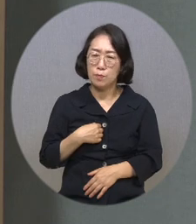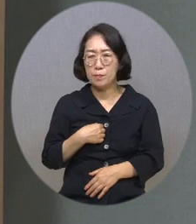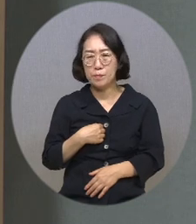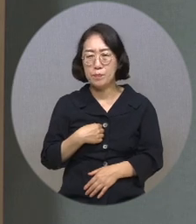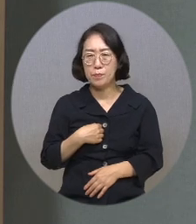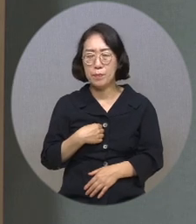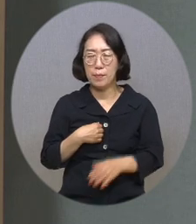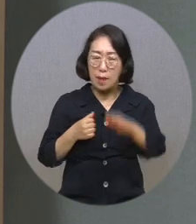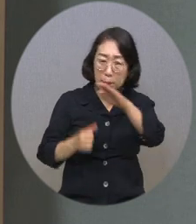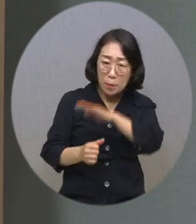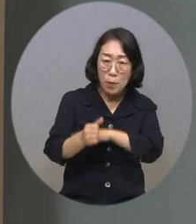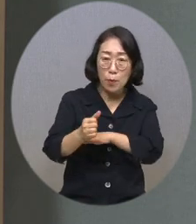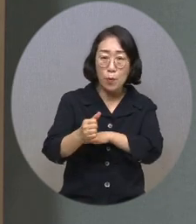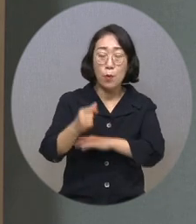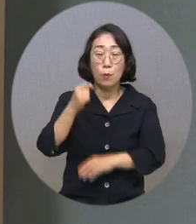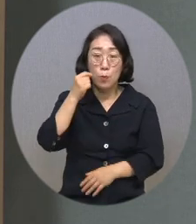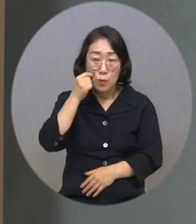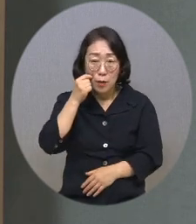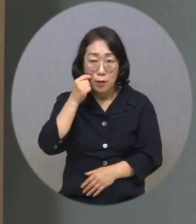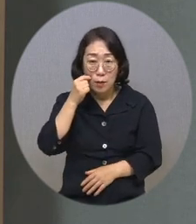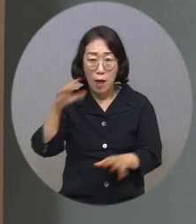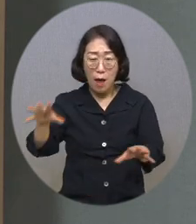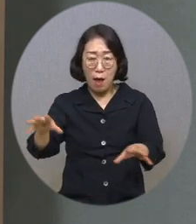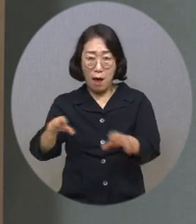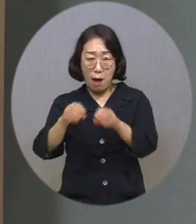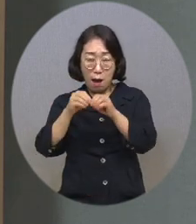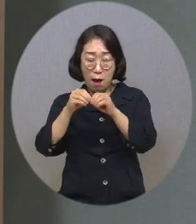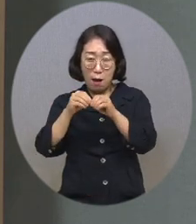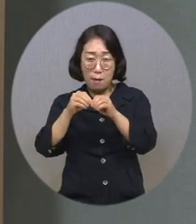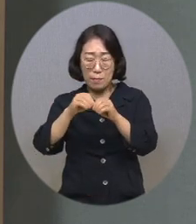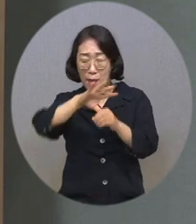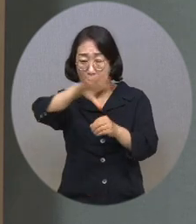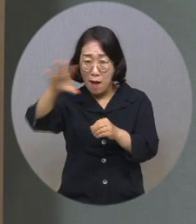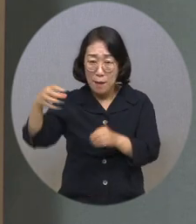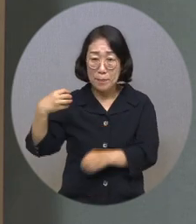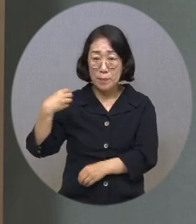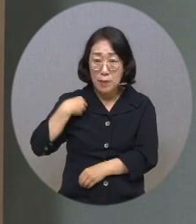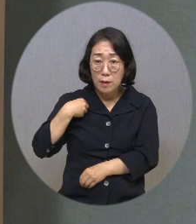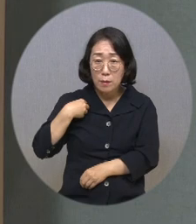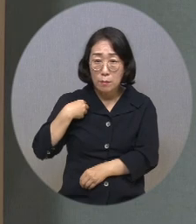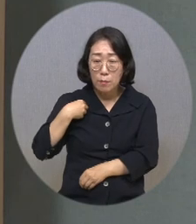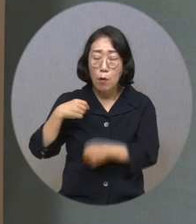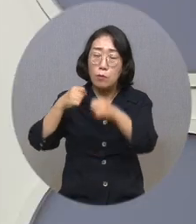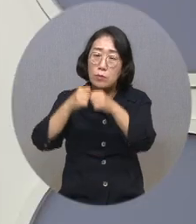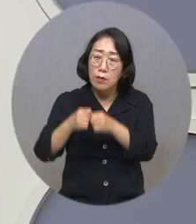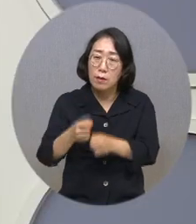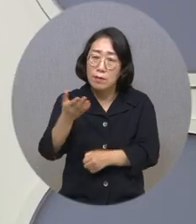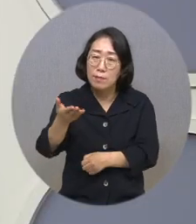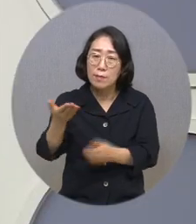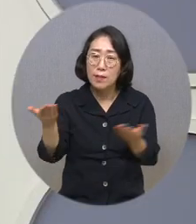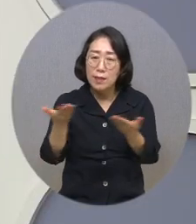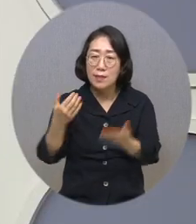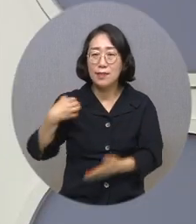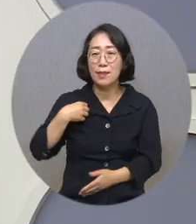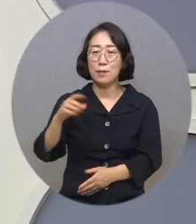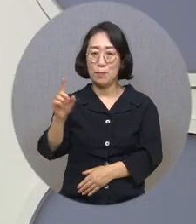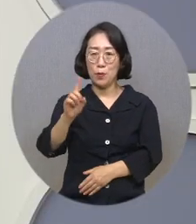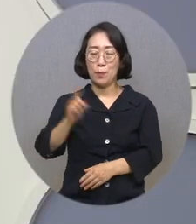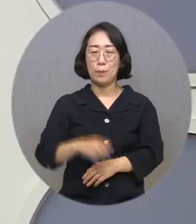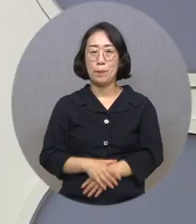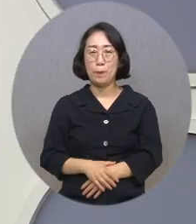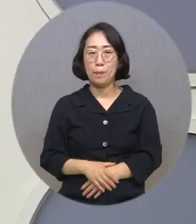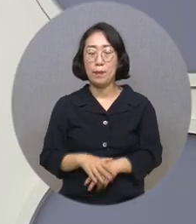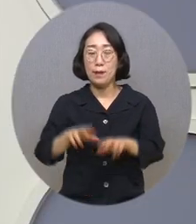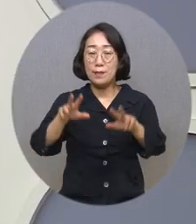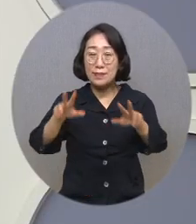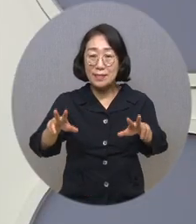종합적으로 추려서 아마 업무를 하시는 건지 어떤 업무를 주로 대행을 합니까? 아직은 뭐